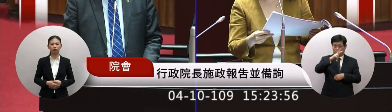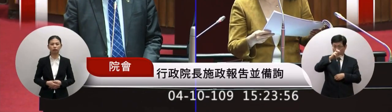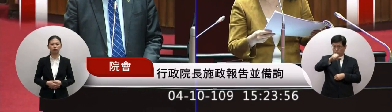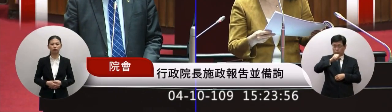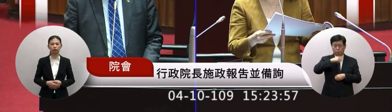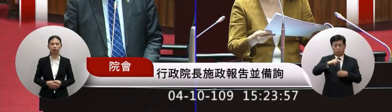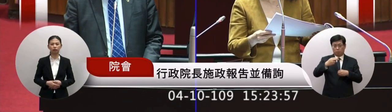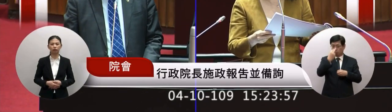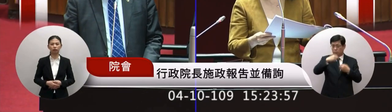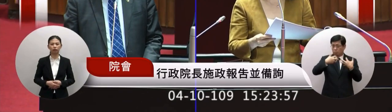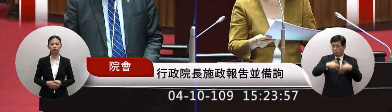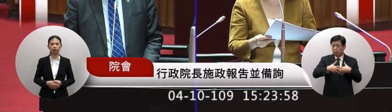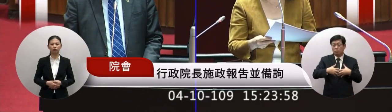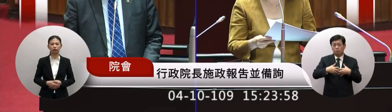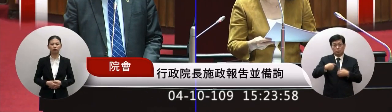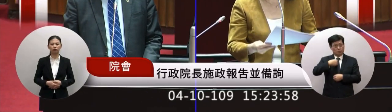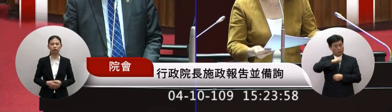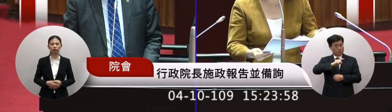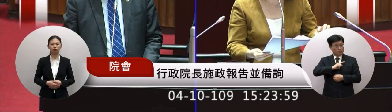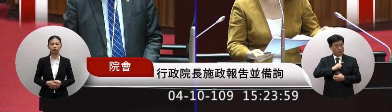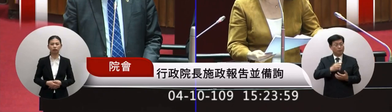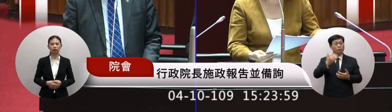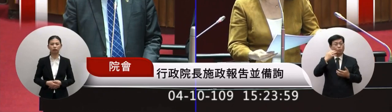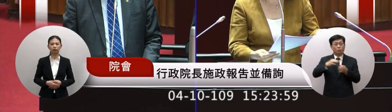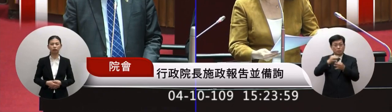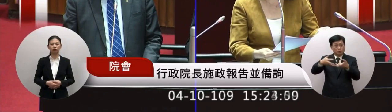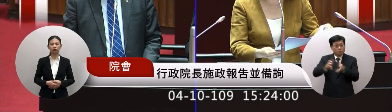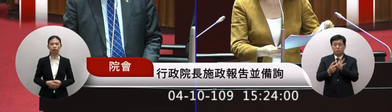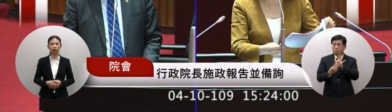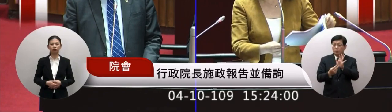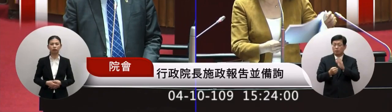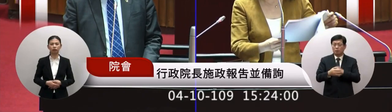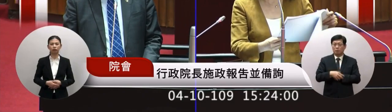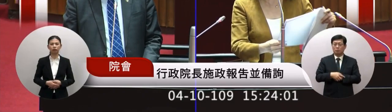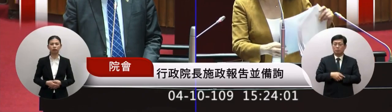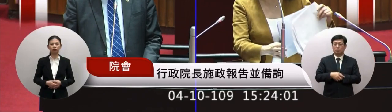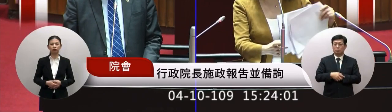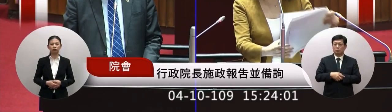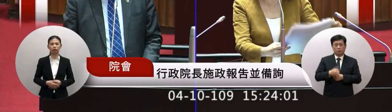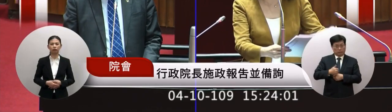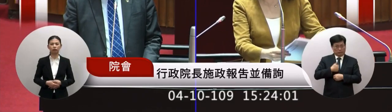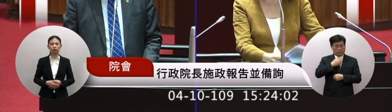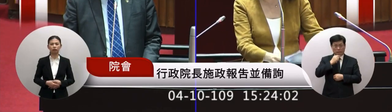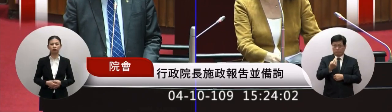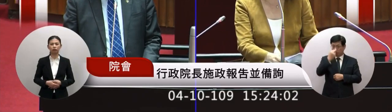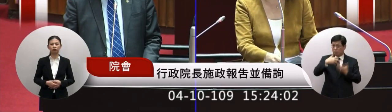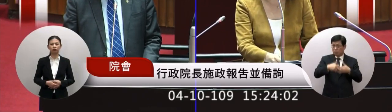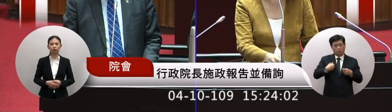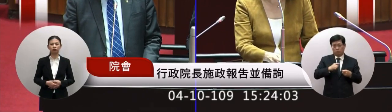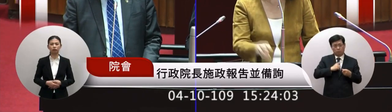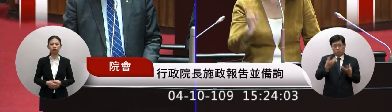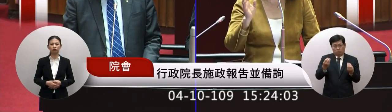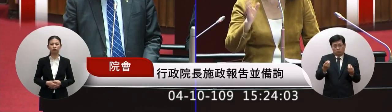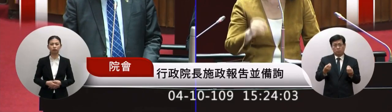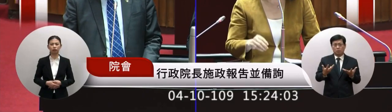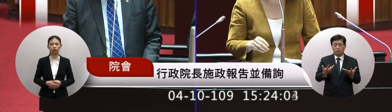25台的呼吸器，可是台湾呐、啊，按照经济部讲啊，经济部说我们台湾并没有呼吸器的产能哎，